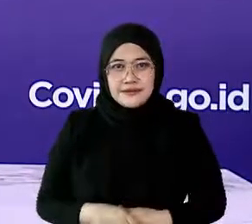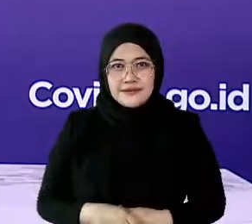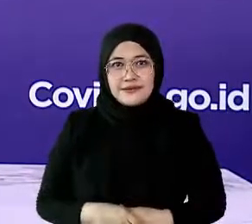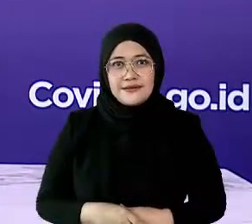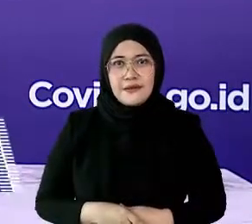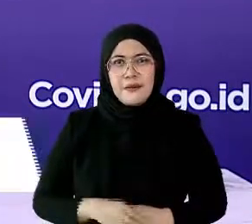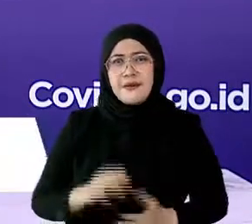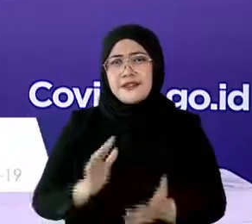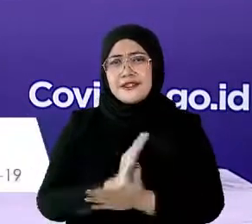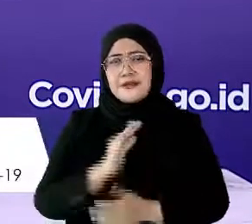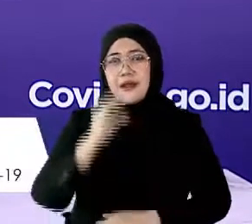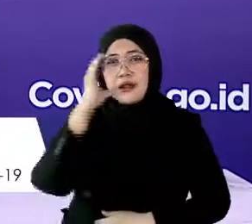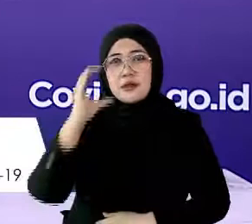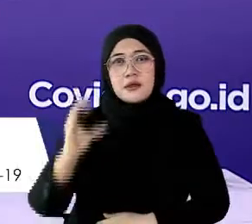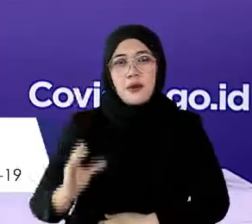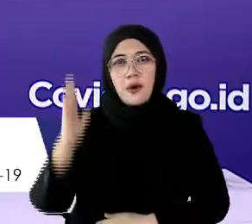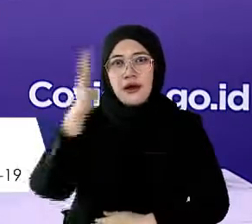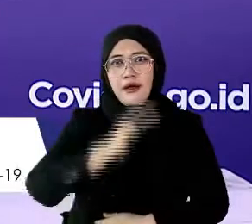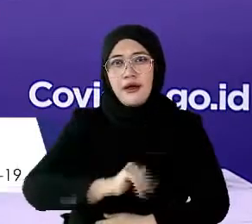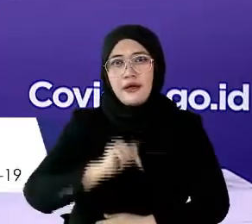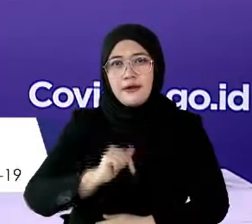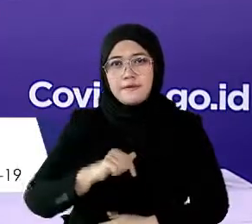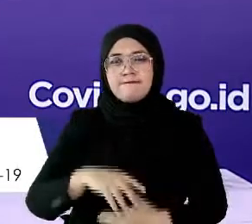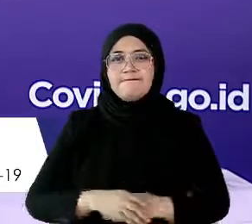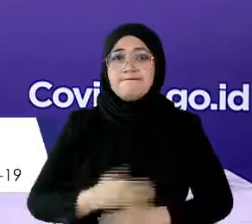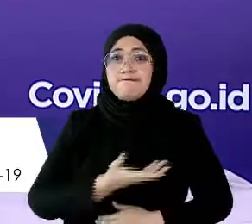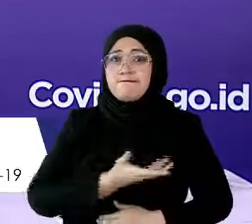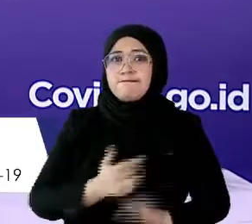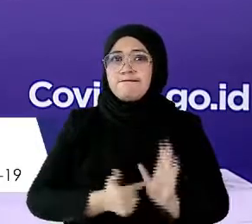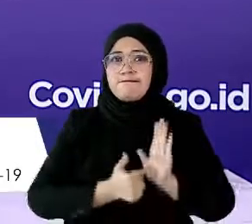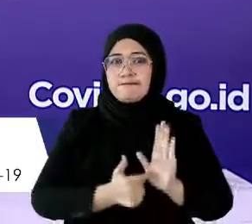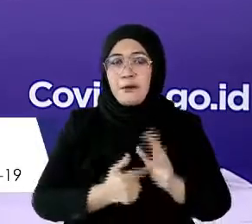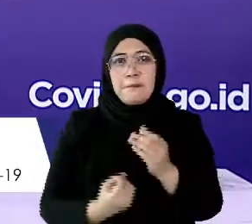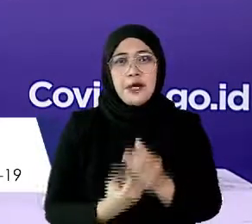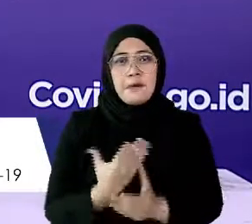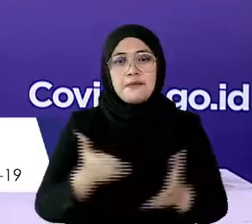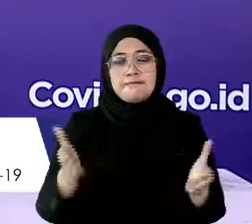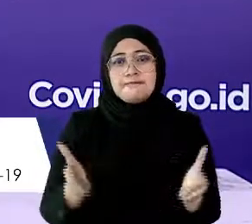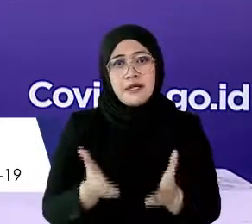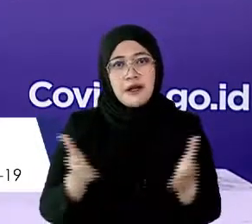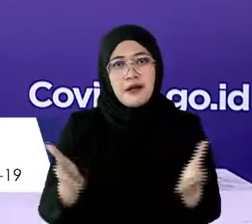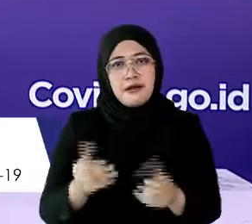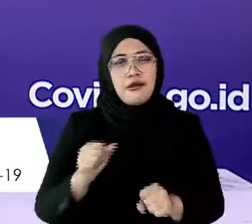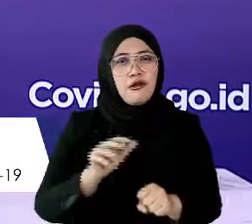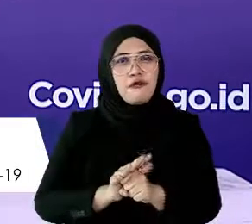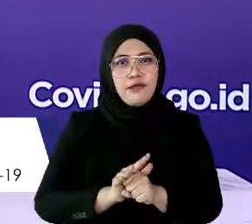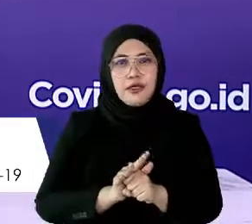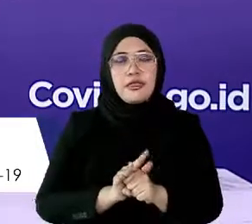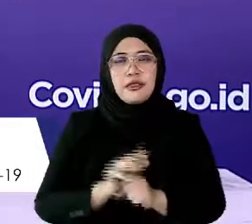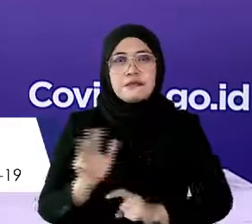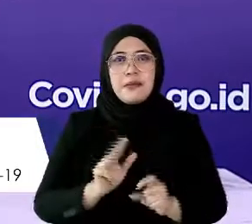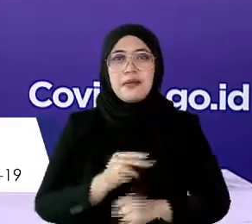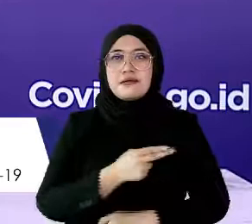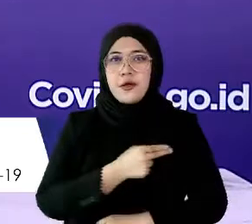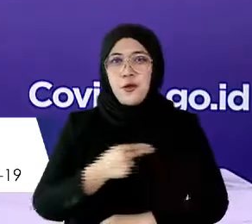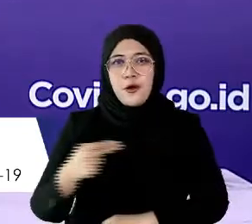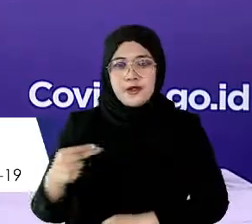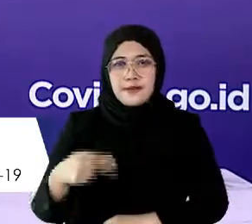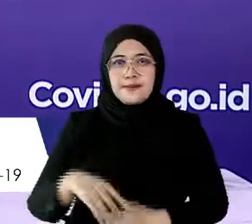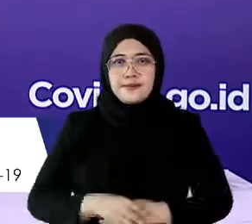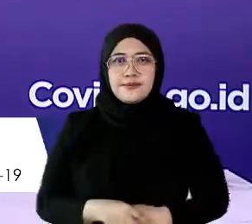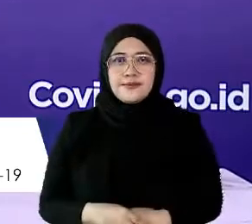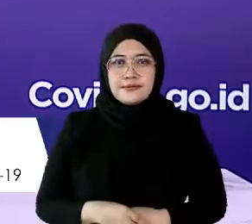pada kesempatan sore ini saya akan menyampaikan perkembangan penanganan konflik 19 di Indonesia